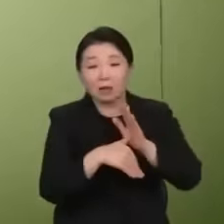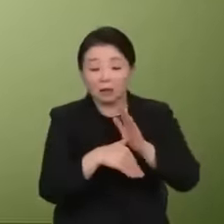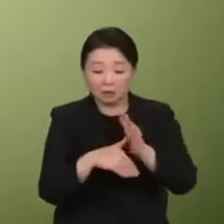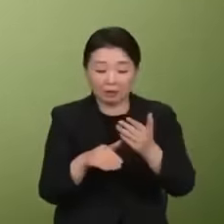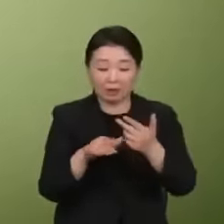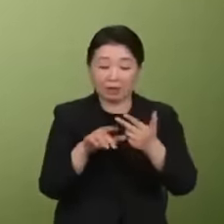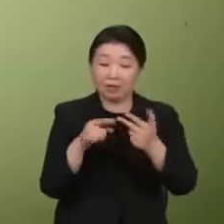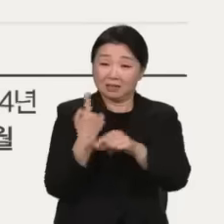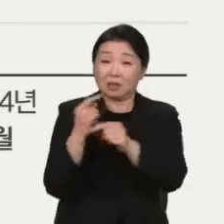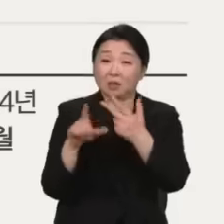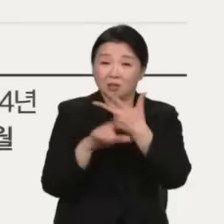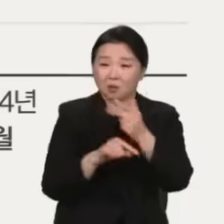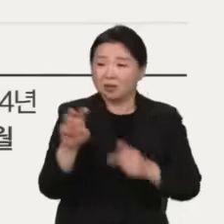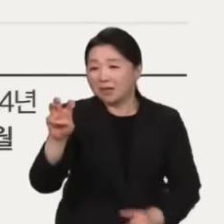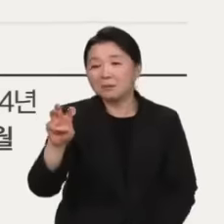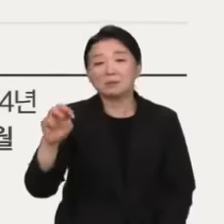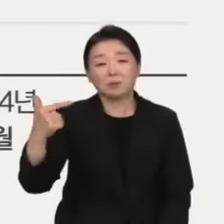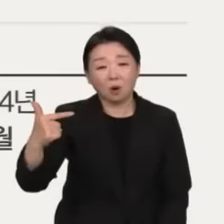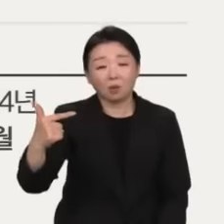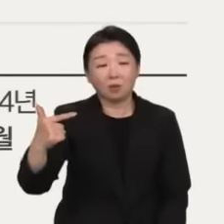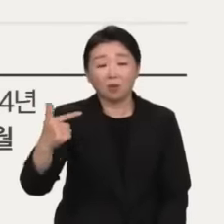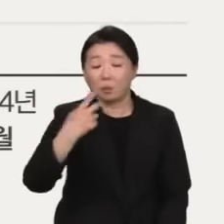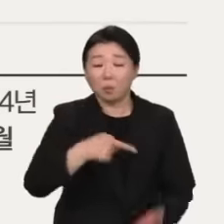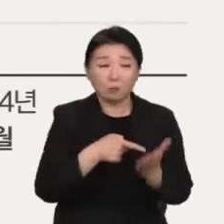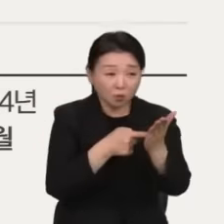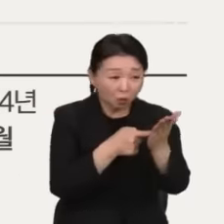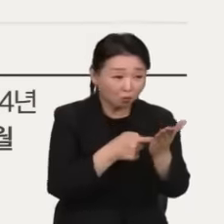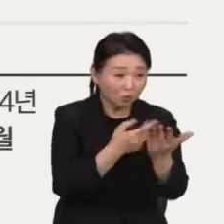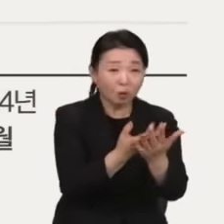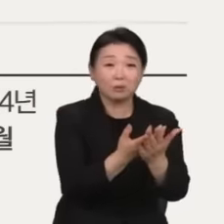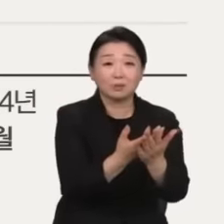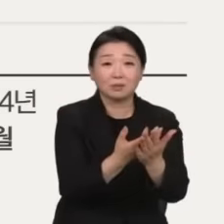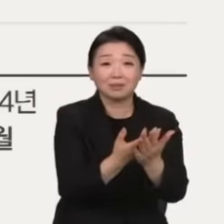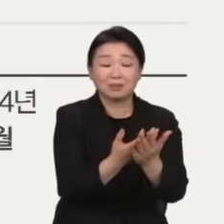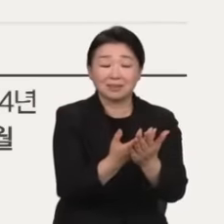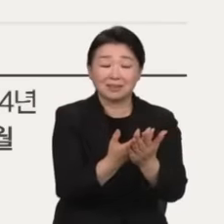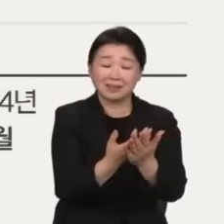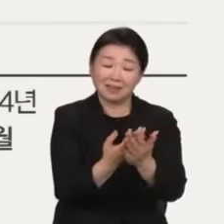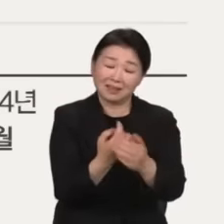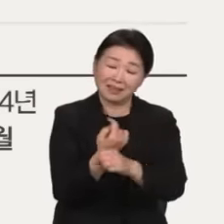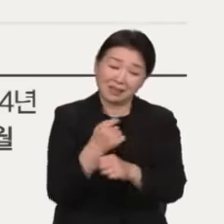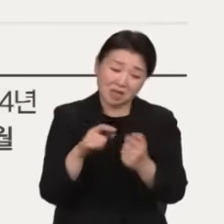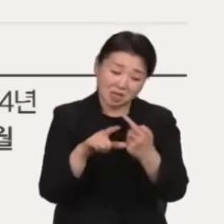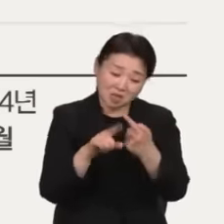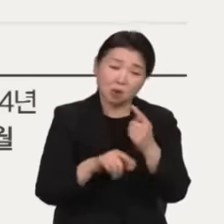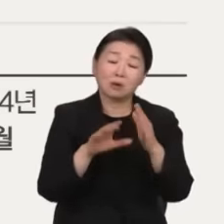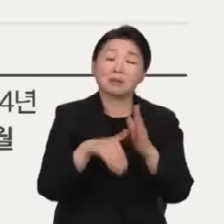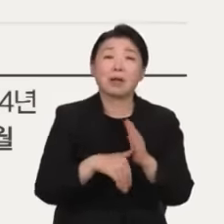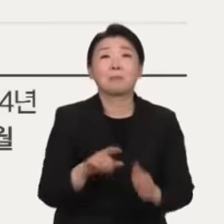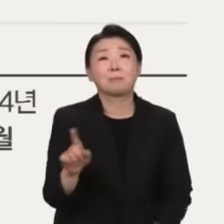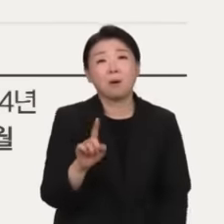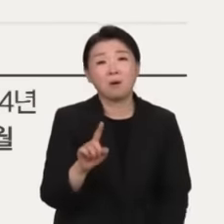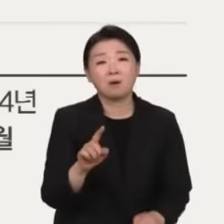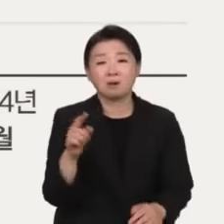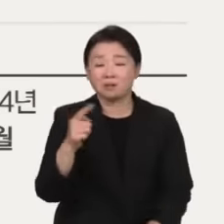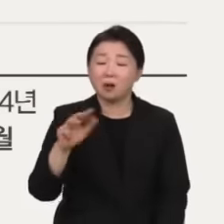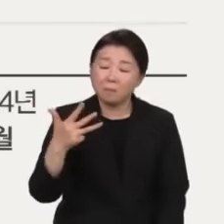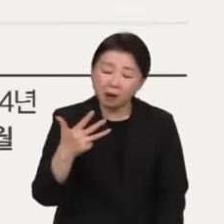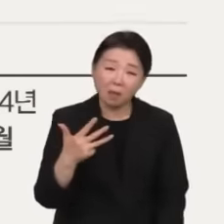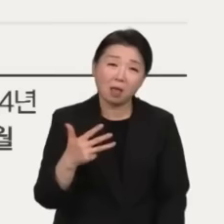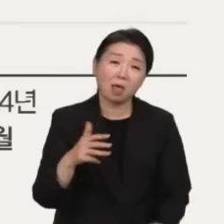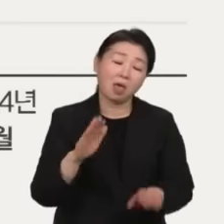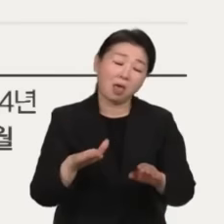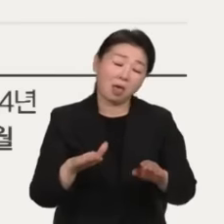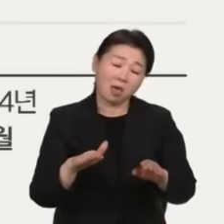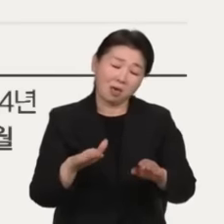7월 30여 건에 불과했던 보험금 청구 건수가 지난 1월 1,800건으로 월평균 100% 가까이